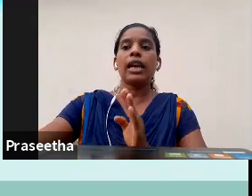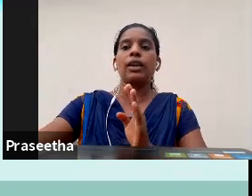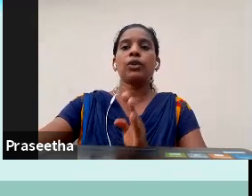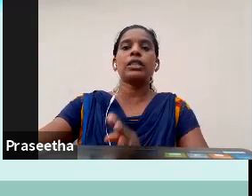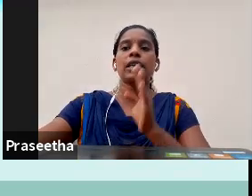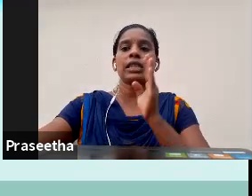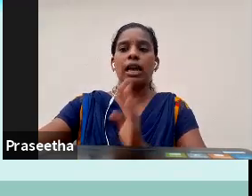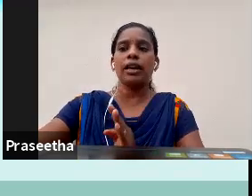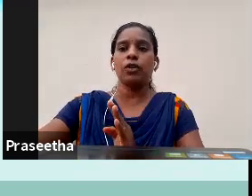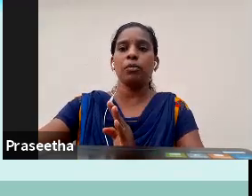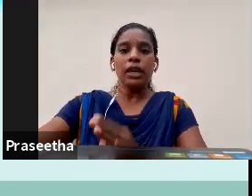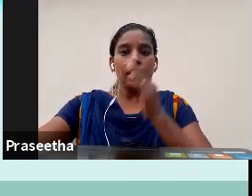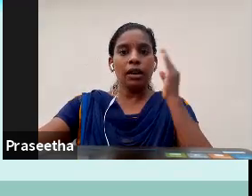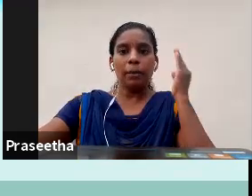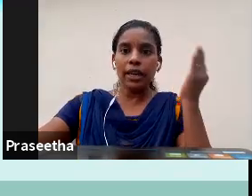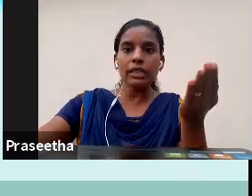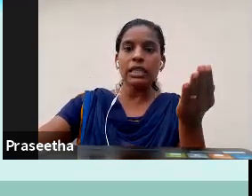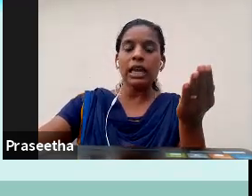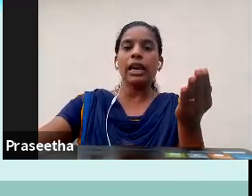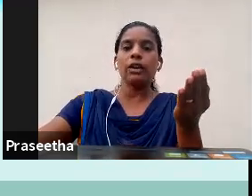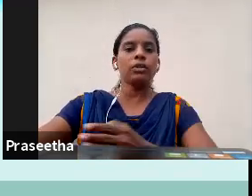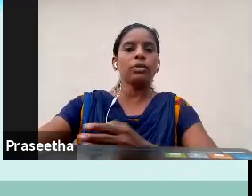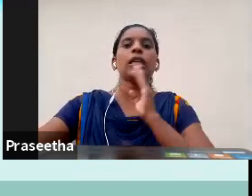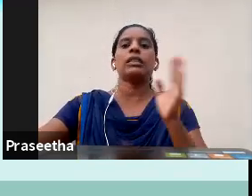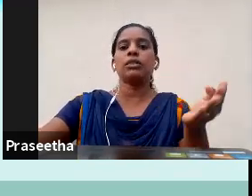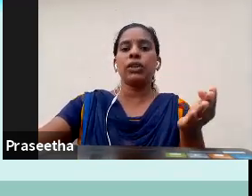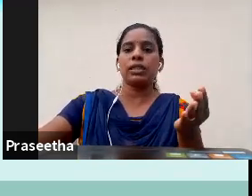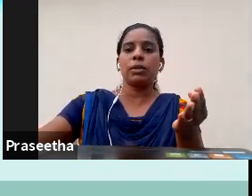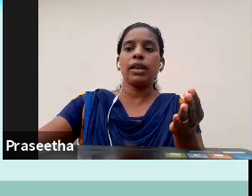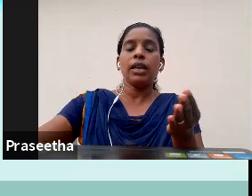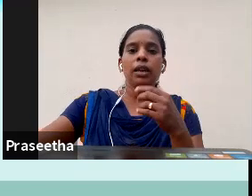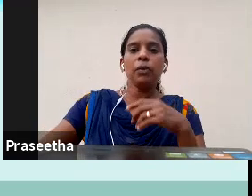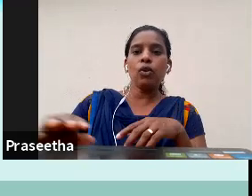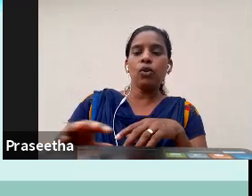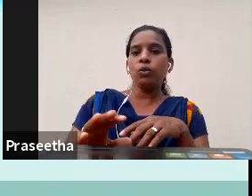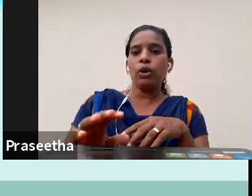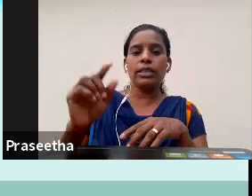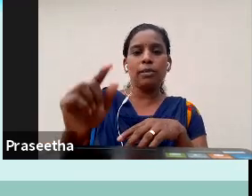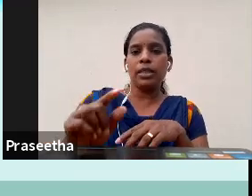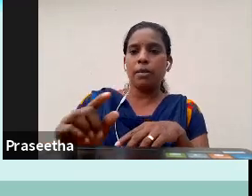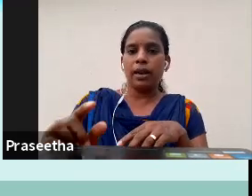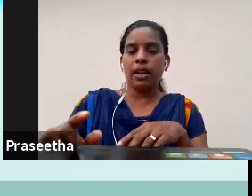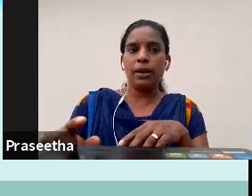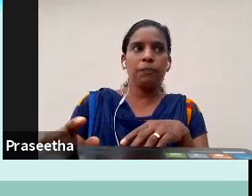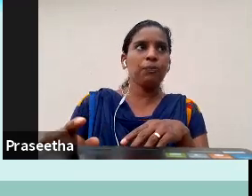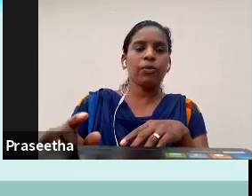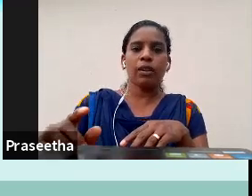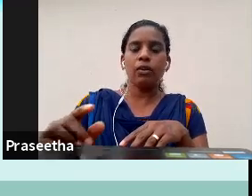സൈൻ ലാംഗ്വേജിന്റെ സൈനും അമേരിക്കൻ സൈൻ ലാംഗ്വേജും തികച്ചും വ്യത്യസ്തമാണ്. ഇപ്പോ ഒരു എക്സാമ്പിൾ ഞാൻ